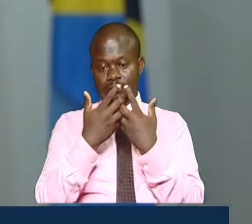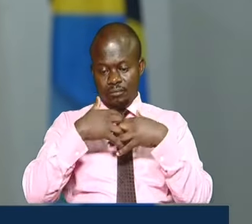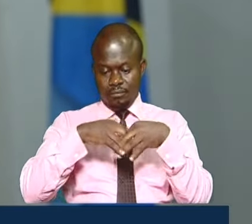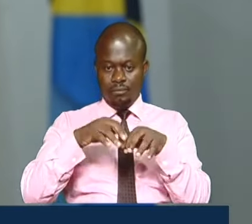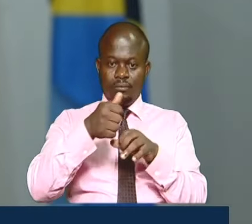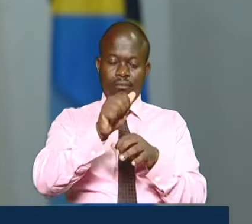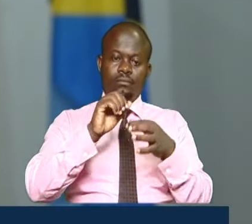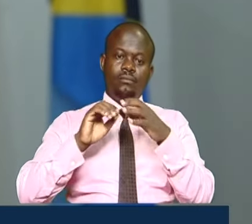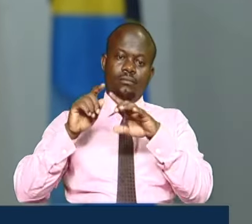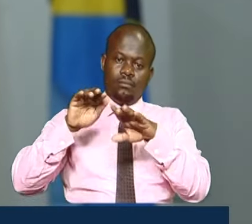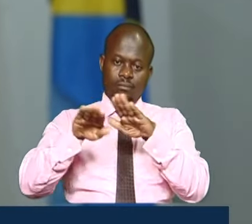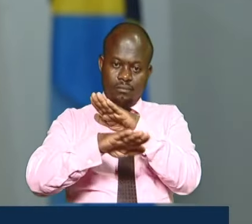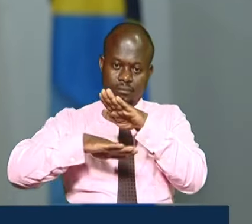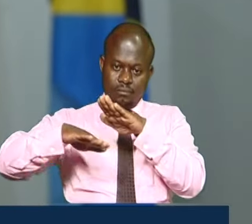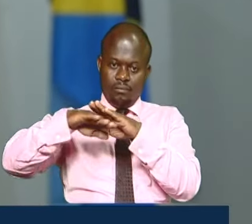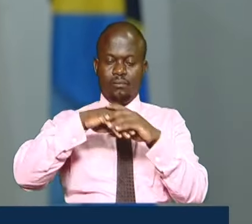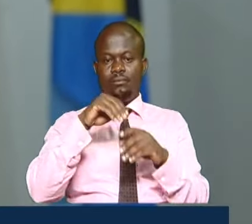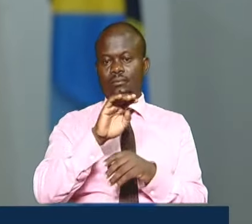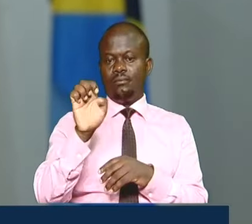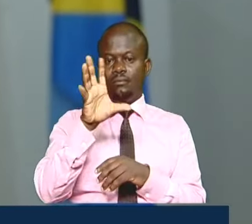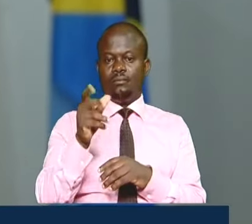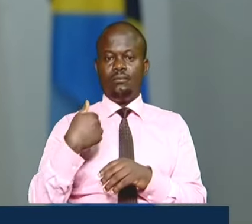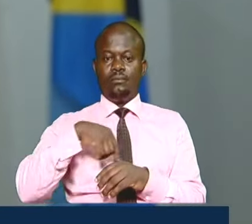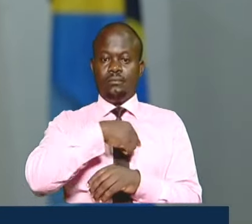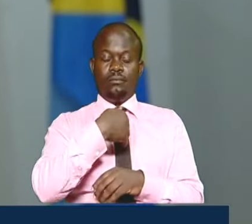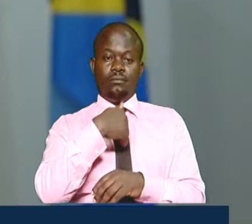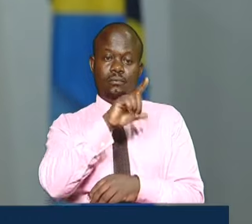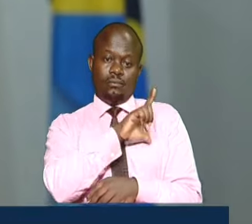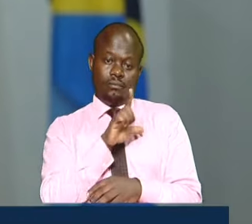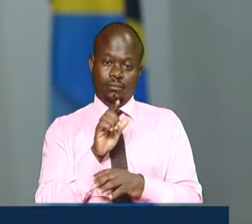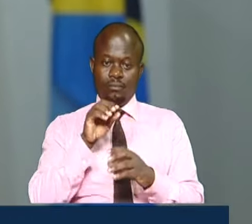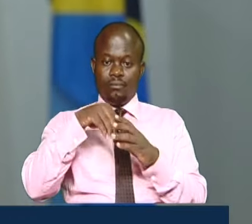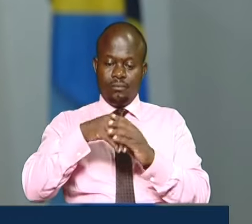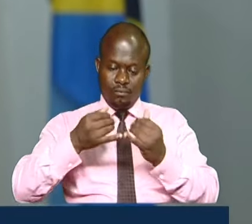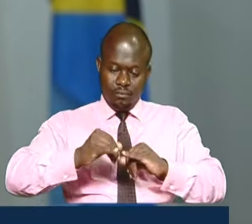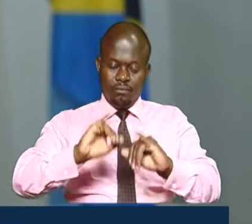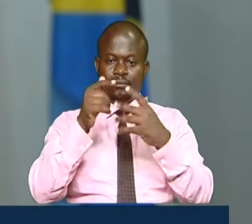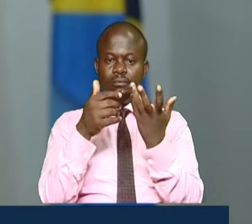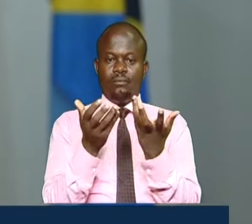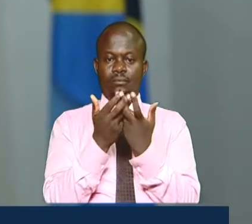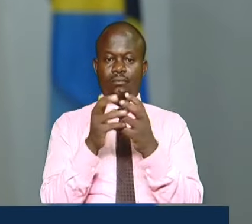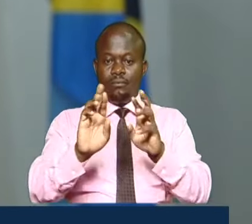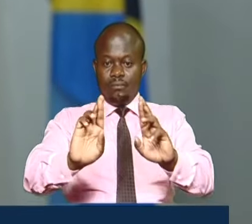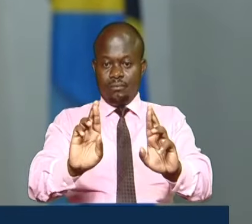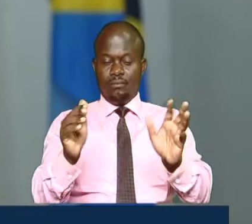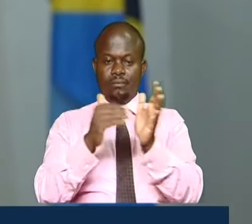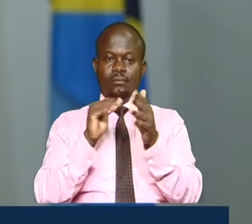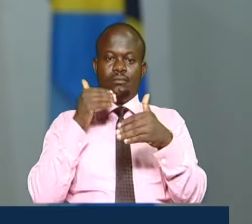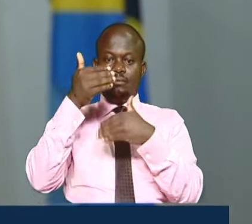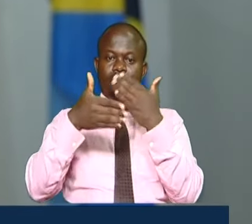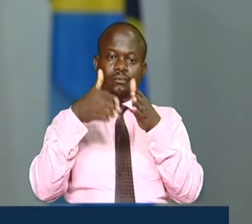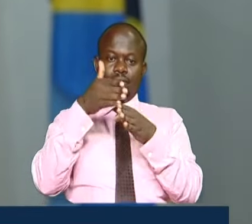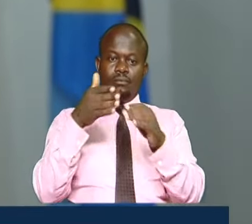shingiro ry'umuryango wa Afurika y'Iburasirazuba. Dufite amahirwe yo gushyira mu ngiro ibijyanye no kwitegura ndetse no